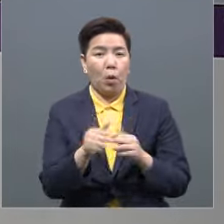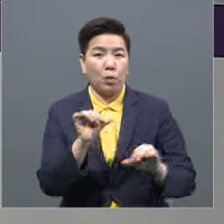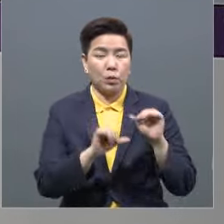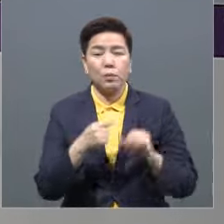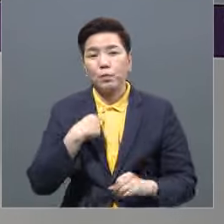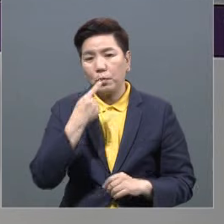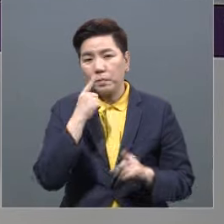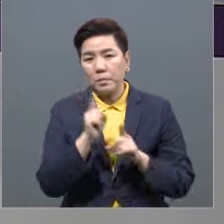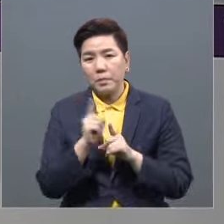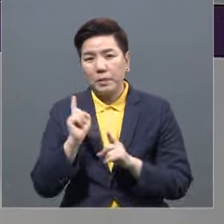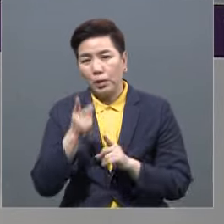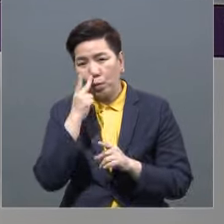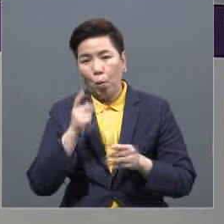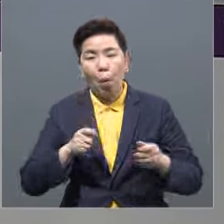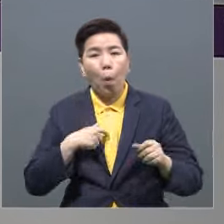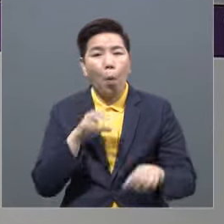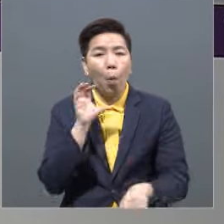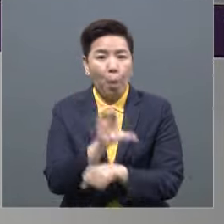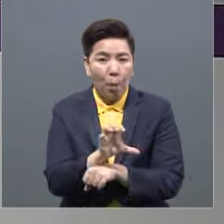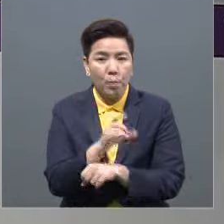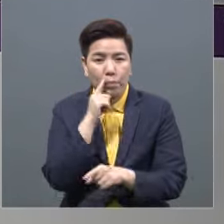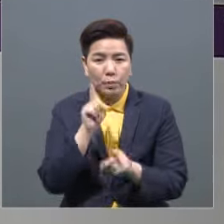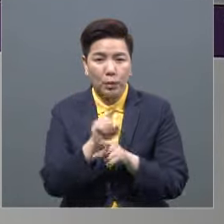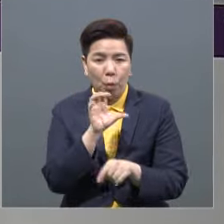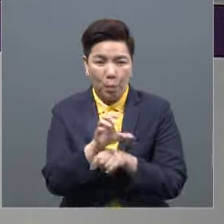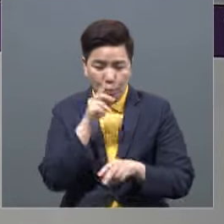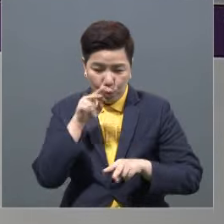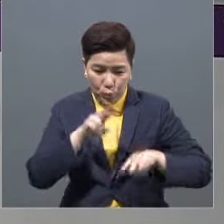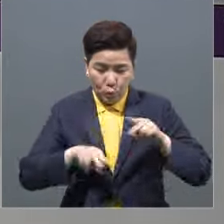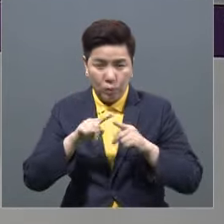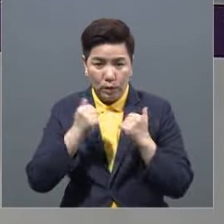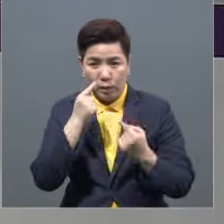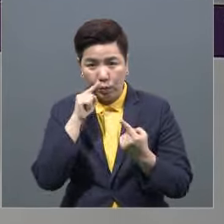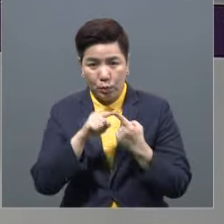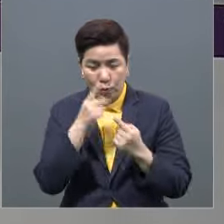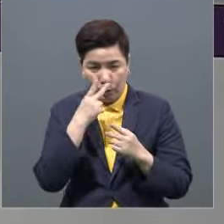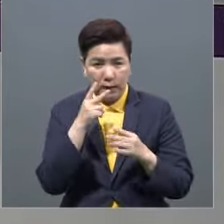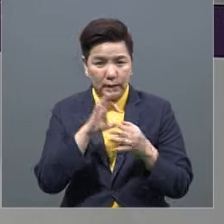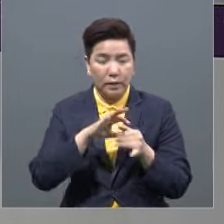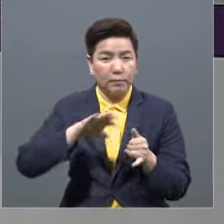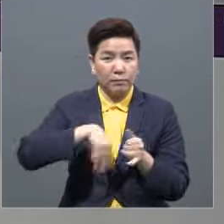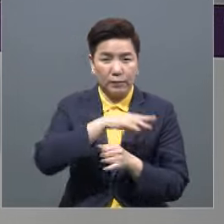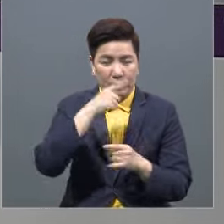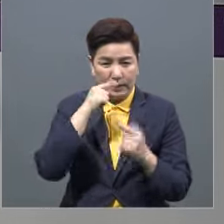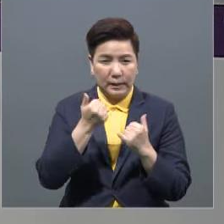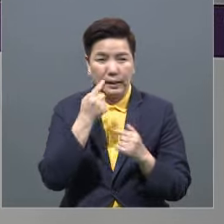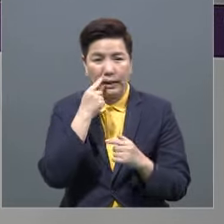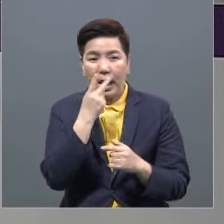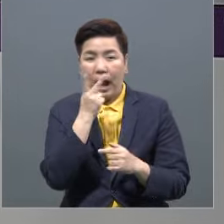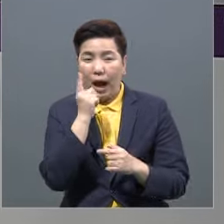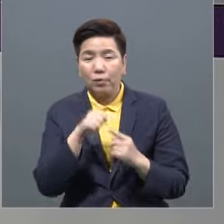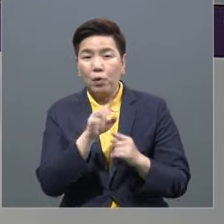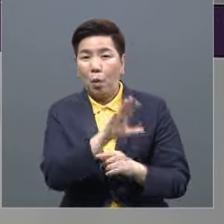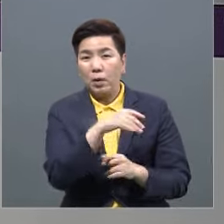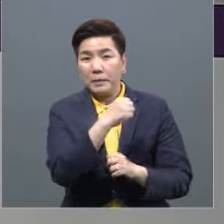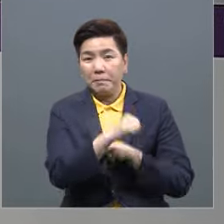าจะเรียกว่าตัวควบคุมหรือว่าตัวคอนโทรลฮะมาดูผลตรวจทางกายภาพก่อนปรากฏว่าตัวอย่างข้าว